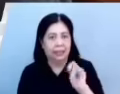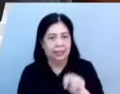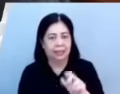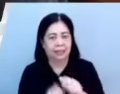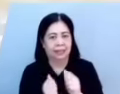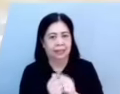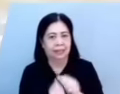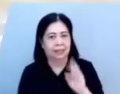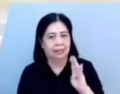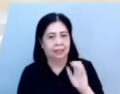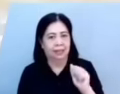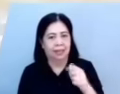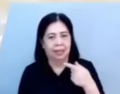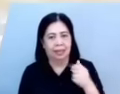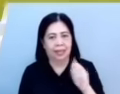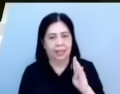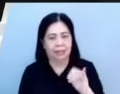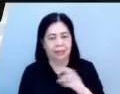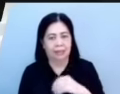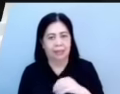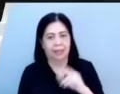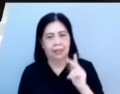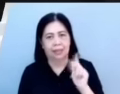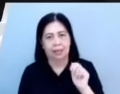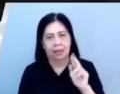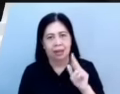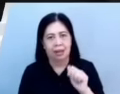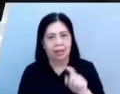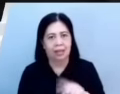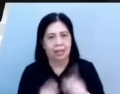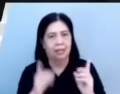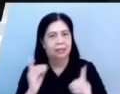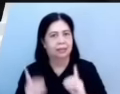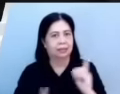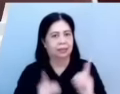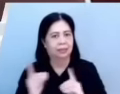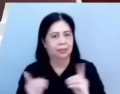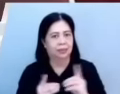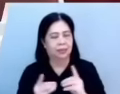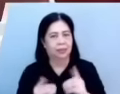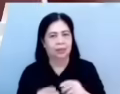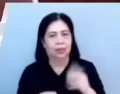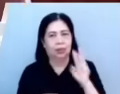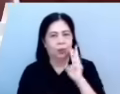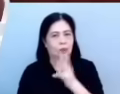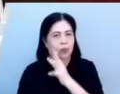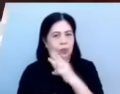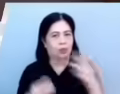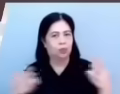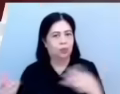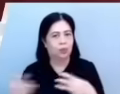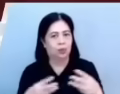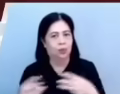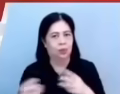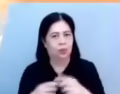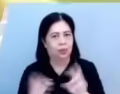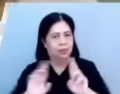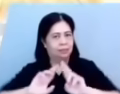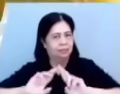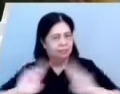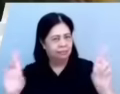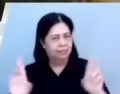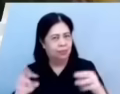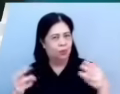Gabby Garcia at Carla Abellana sa intense drama series na Widow's War. Ika nga, get ready to go to war dahil